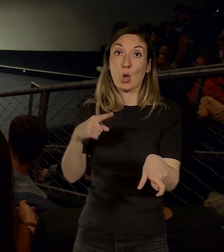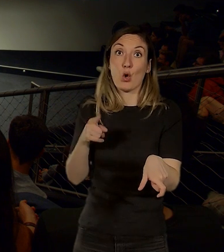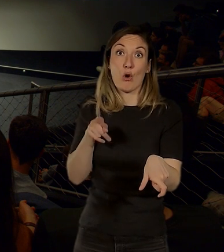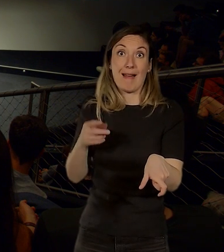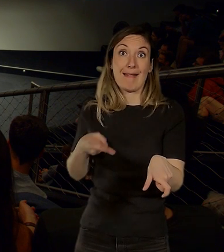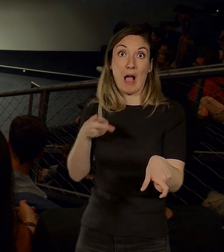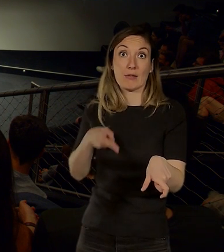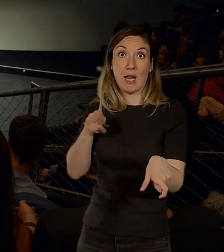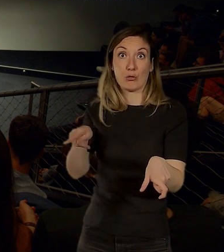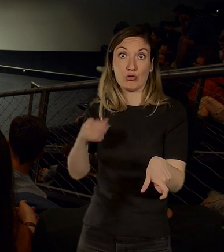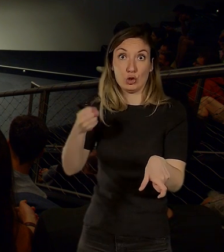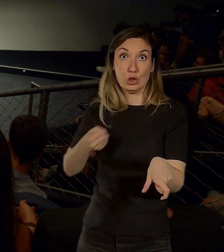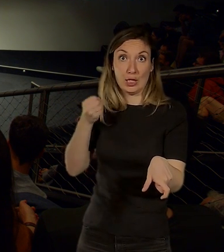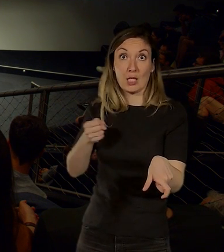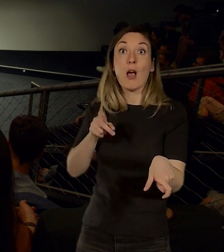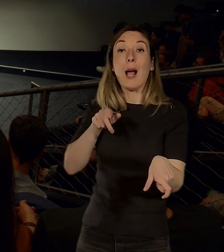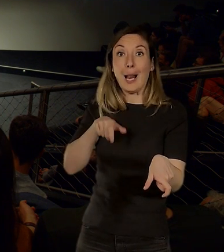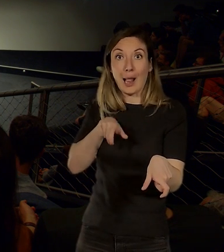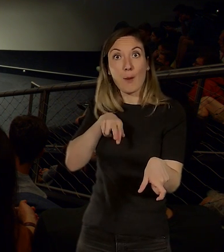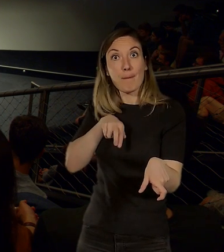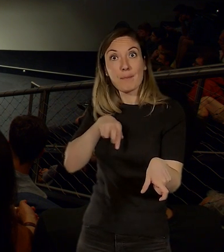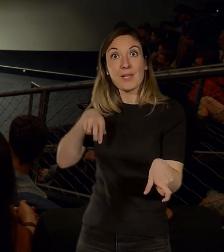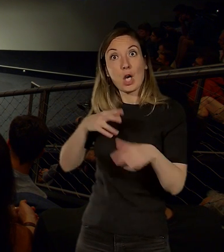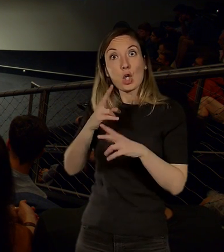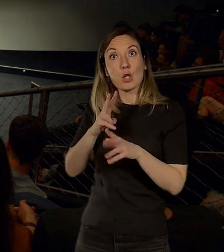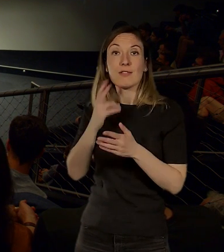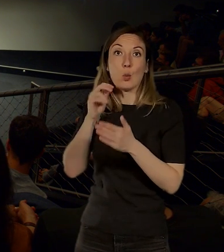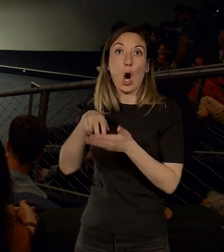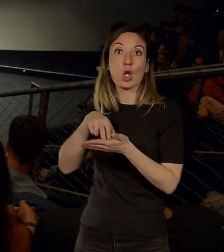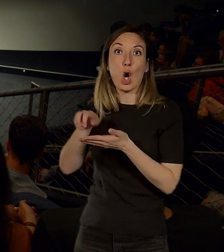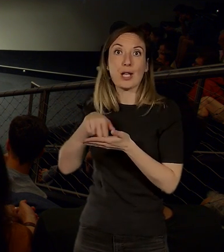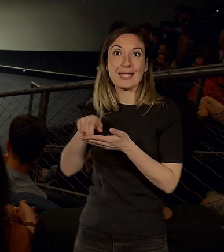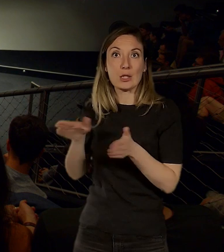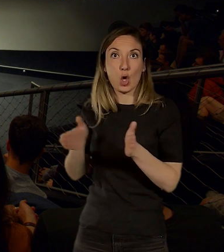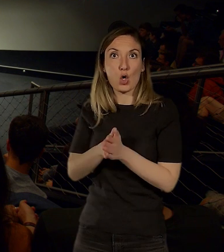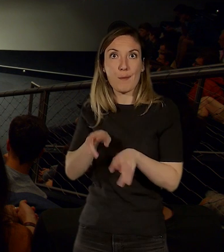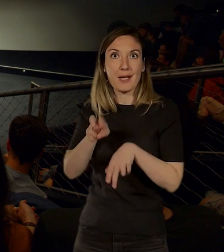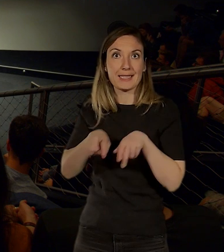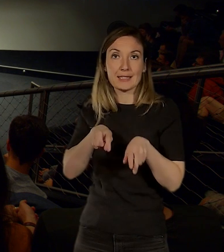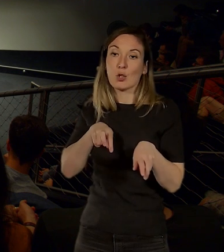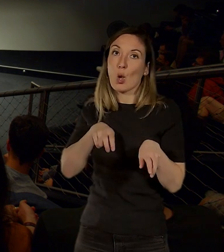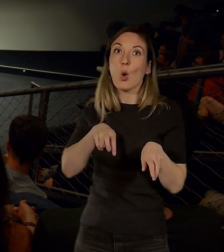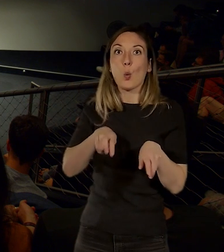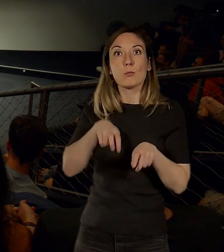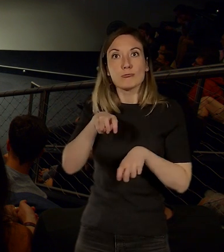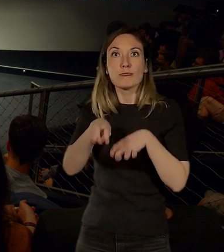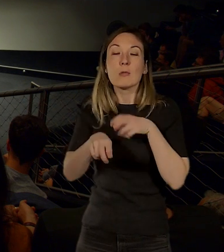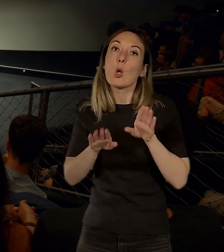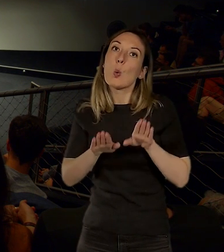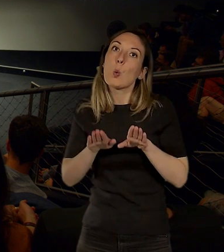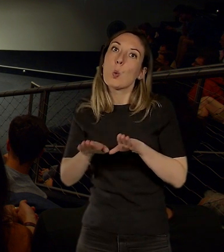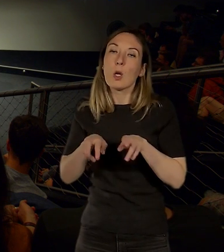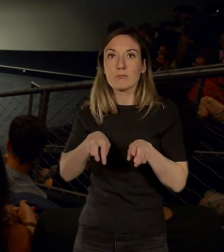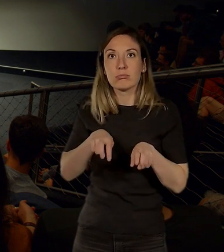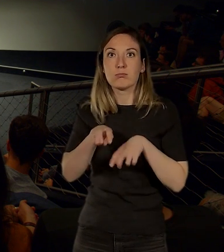chodníku a přijedou už volnějším tempem přímo k budově Fantově a tam